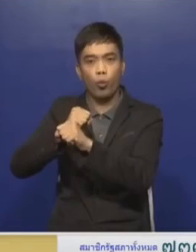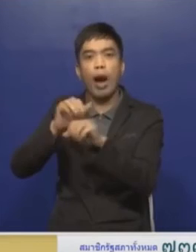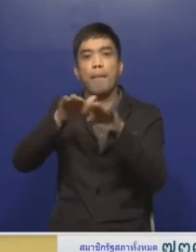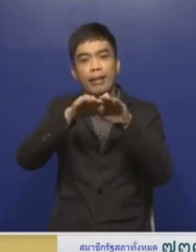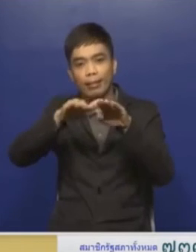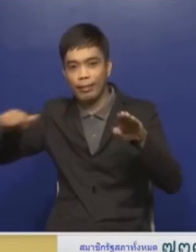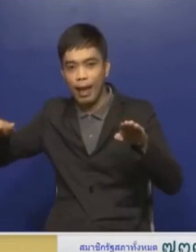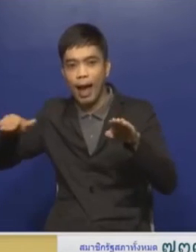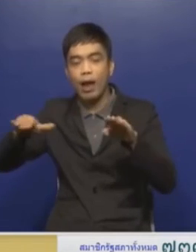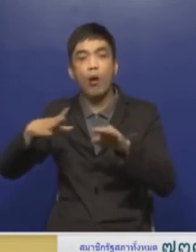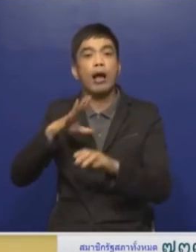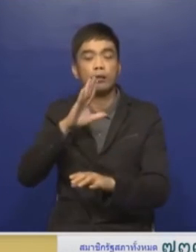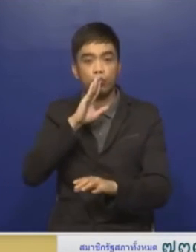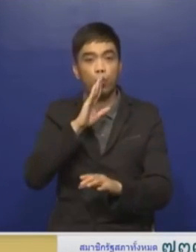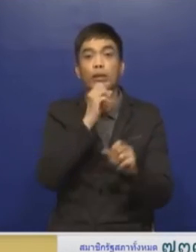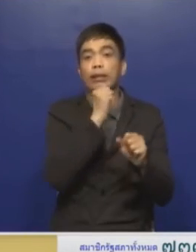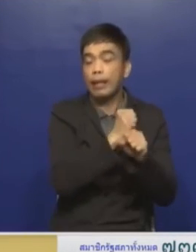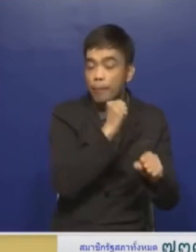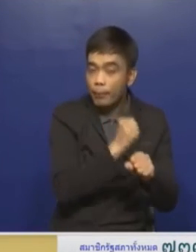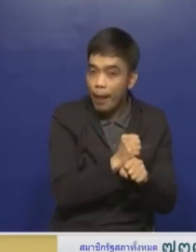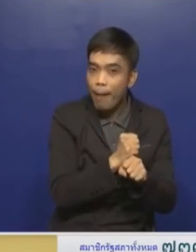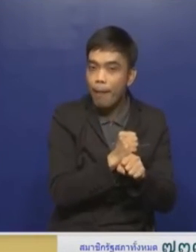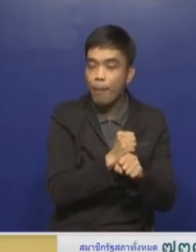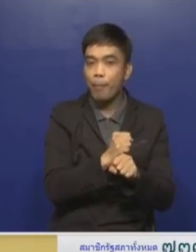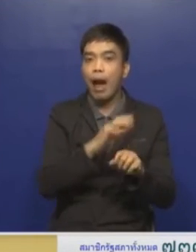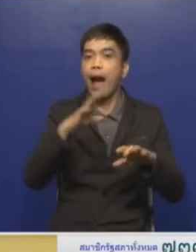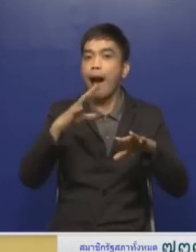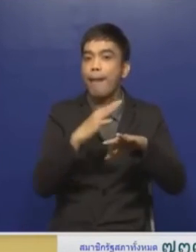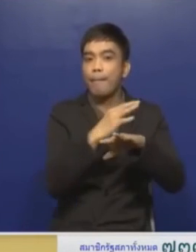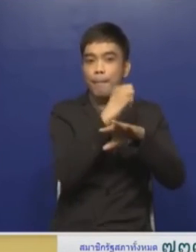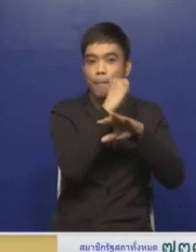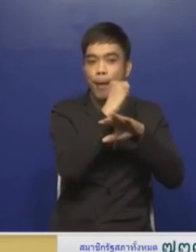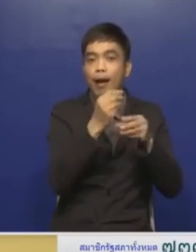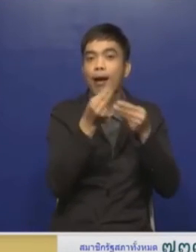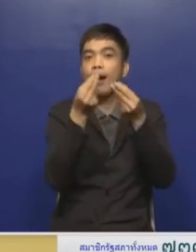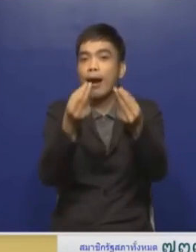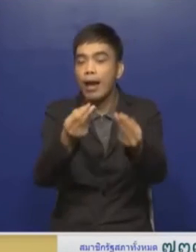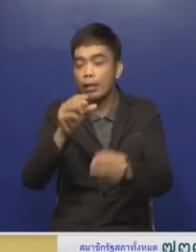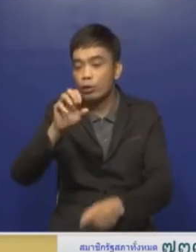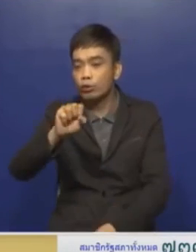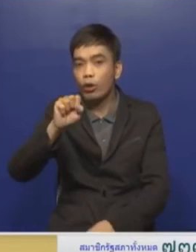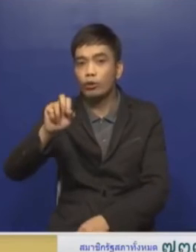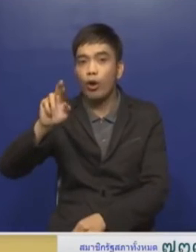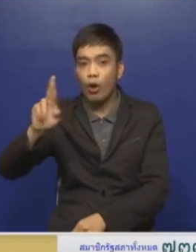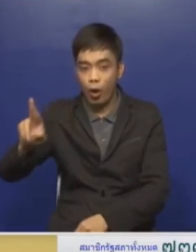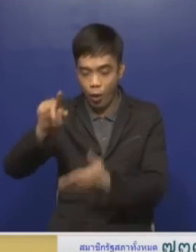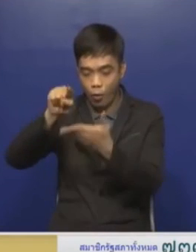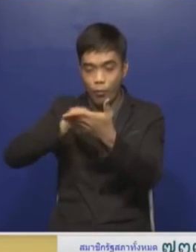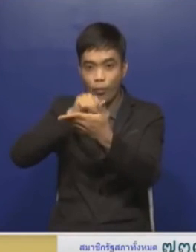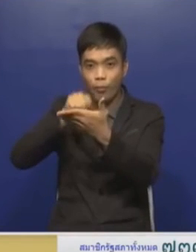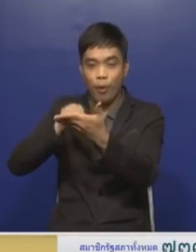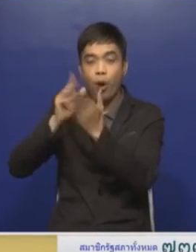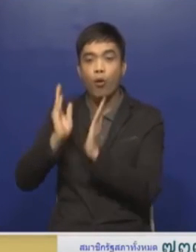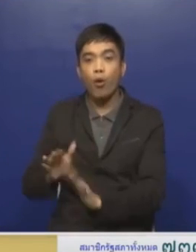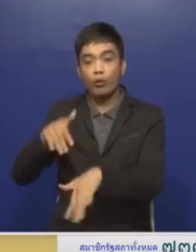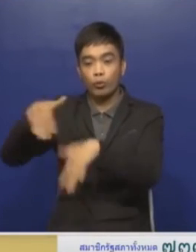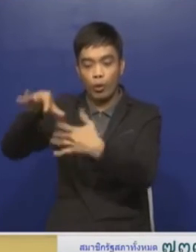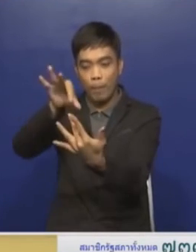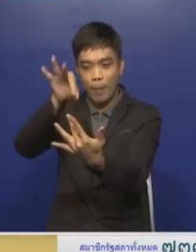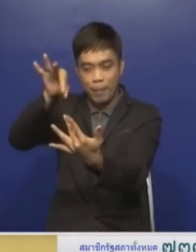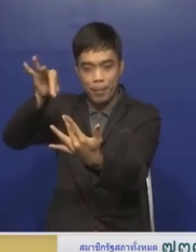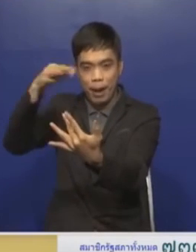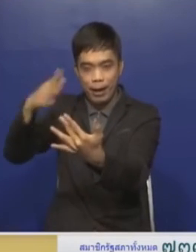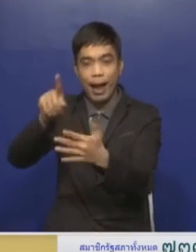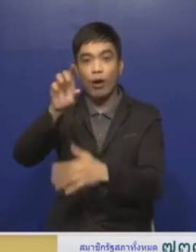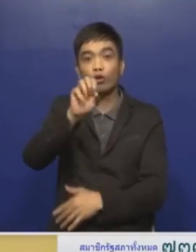ไปว่าเราสามารถทจะมอบอำนาจให้สอสรอที่มาจากกเลือกตงจากประชาชนมาเป็